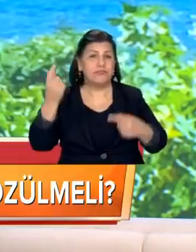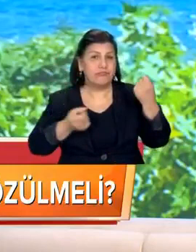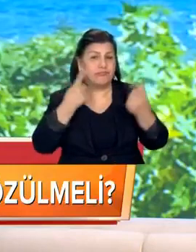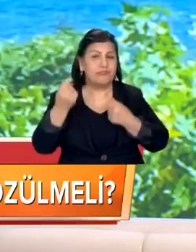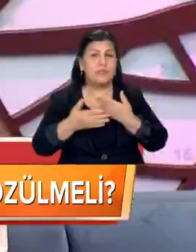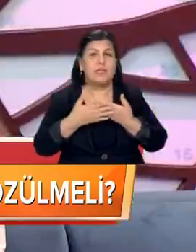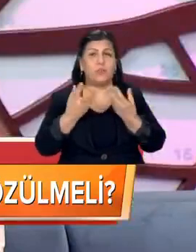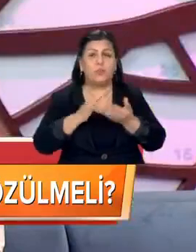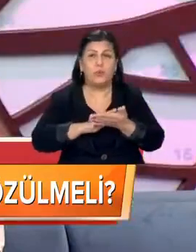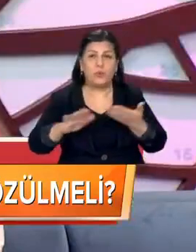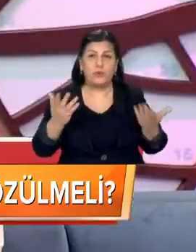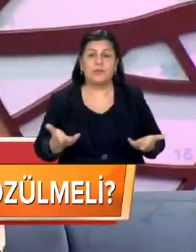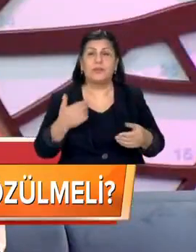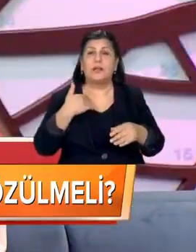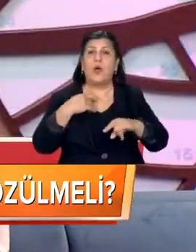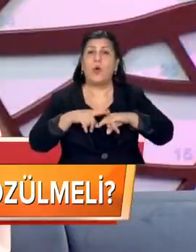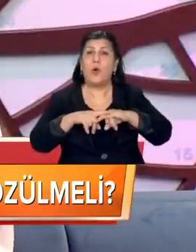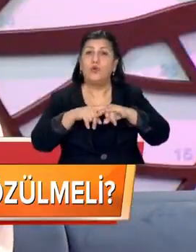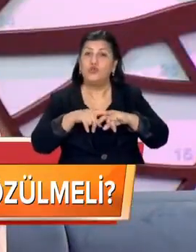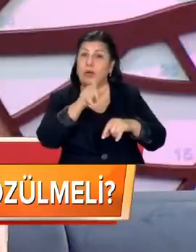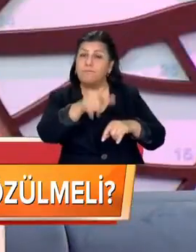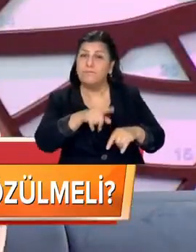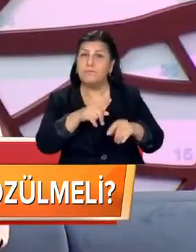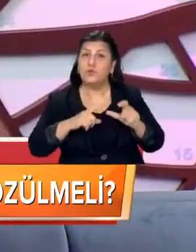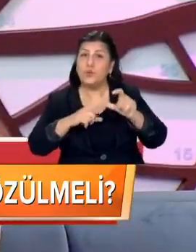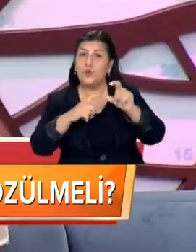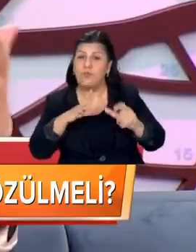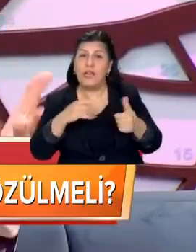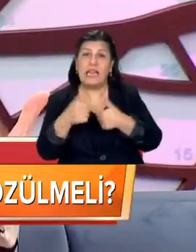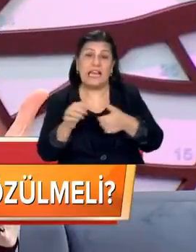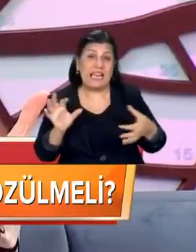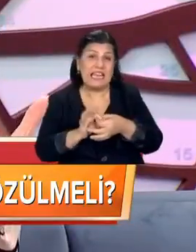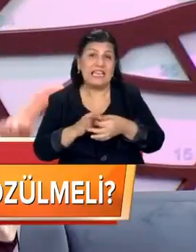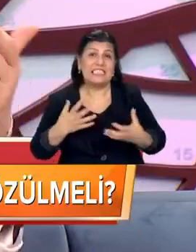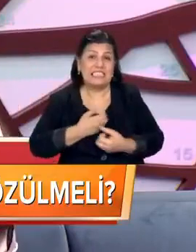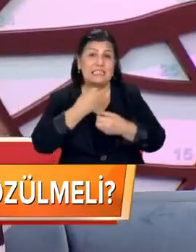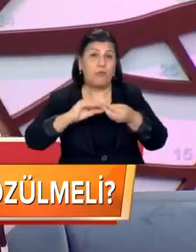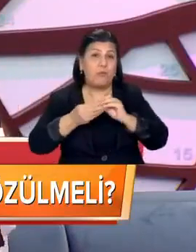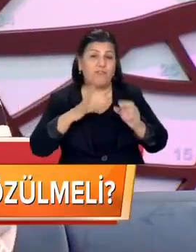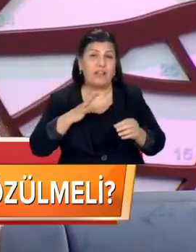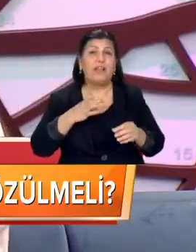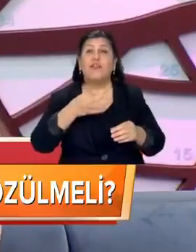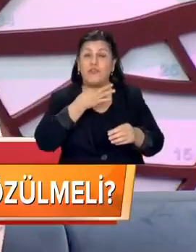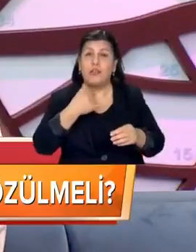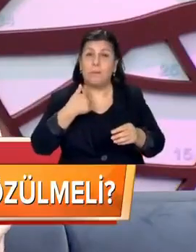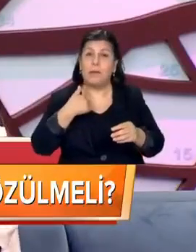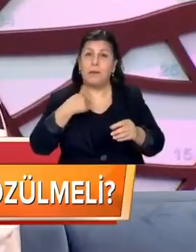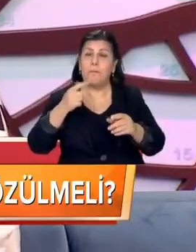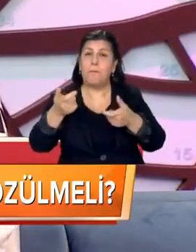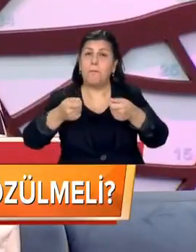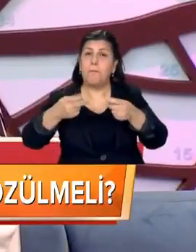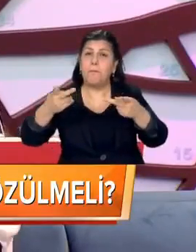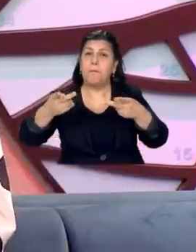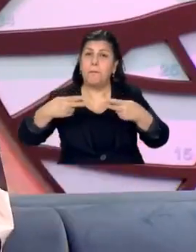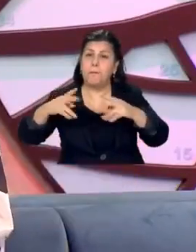olur sorularınız varsa lütfen iletin eşinizle ilgili herhangi bir sıkıntı yaşıyorsanız Lütfen bize gönderin onlardan bir kaçını